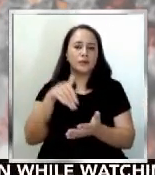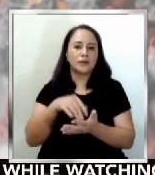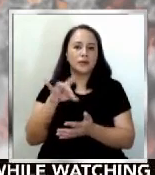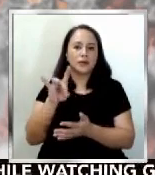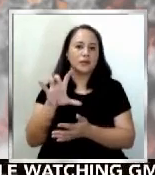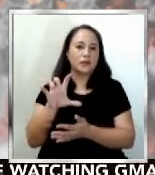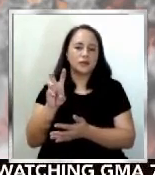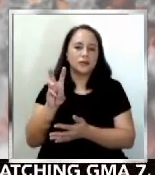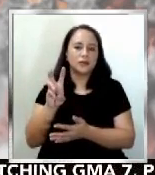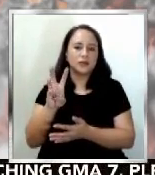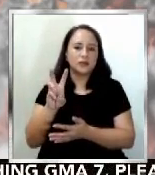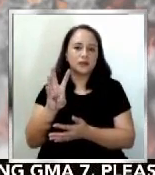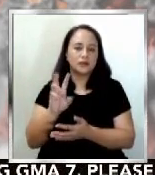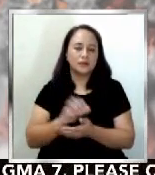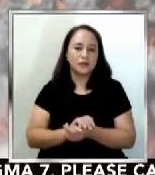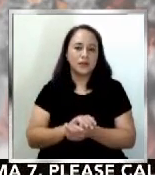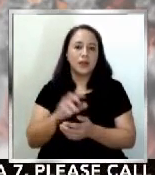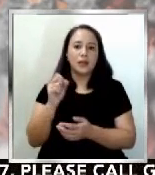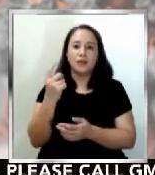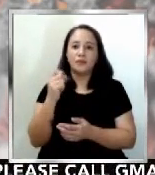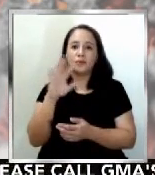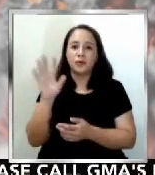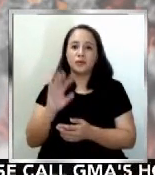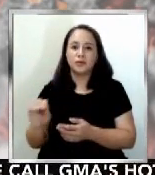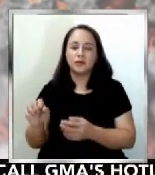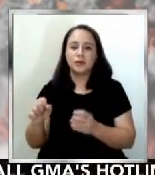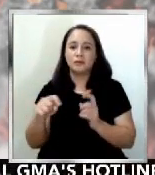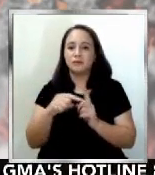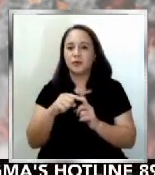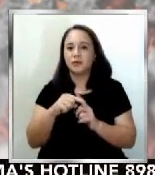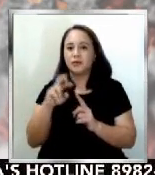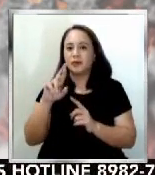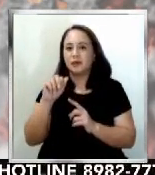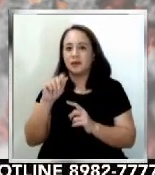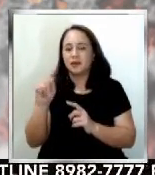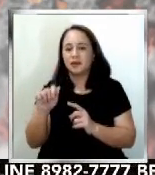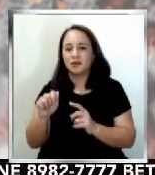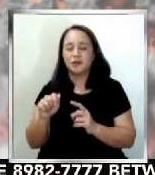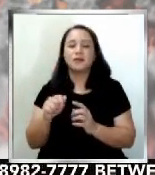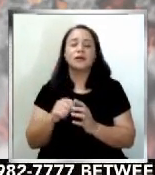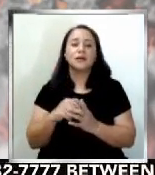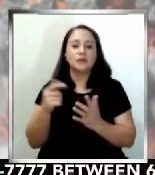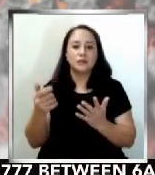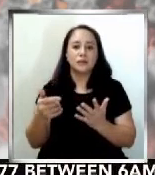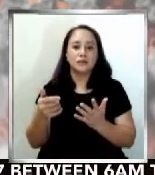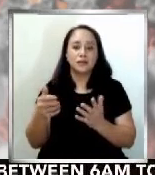25,816. 11% ang positivity rate o yung porsyento ng mga nagpo-positibo sa mga tinest.